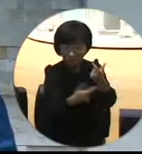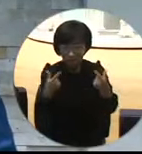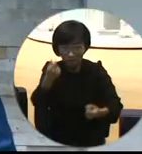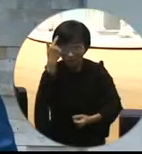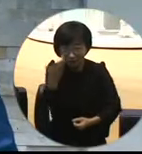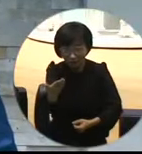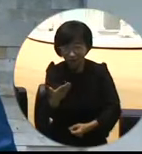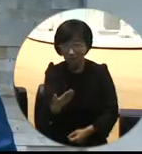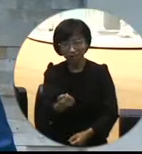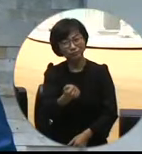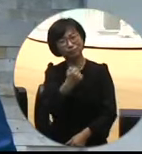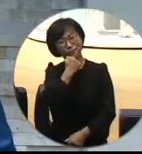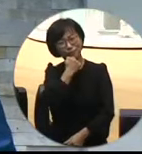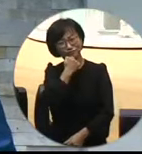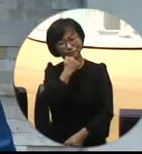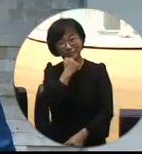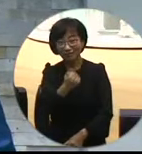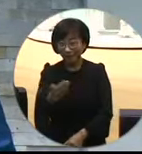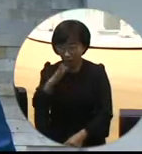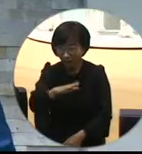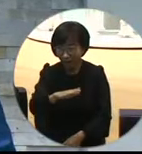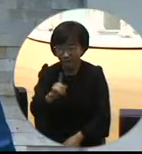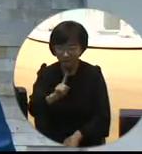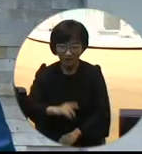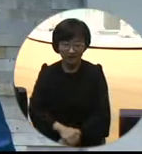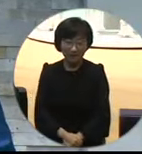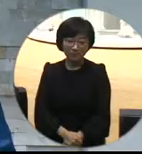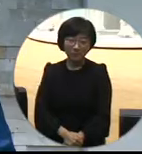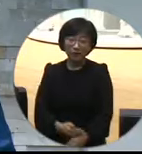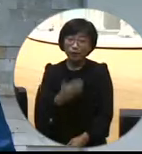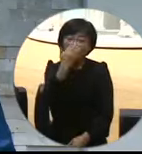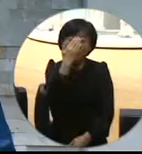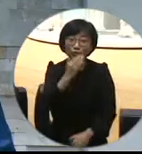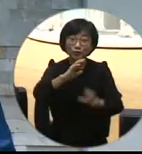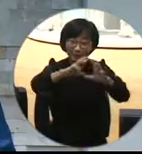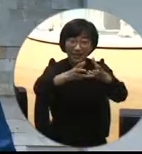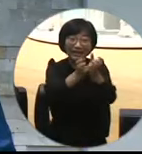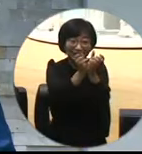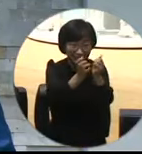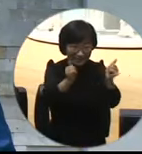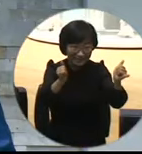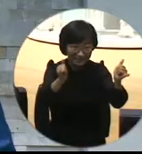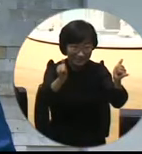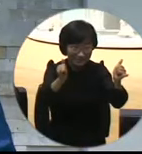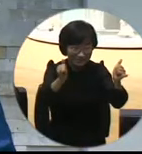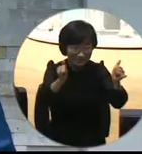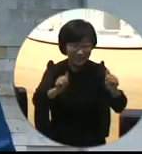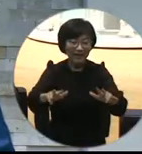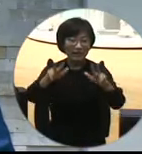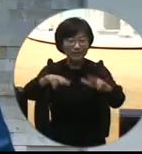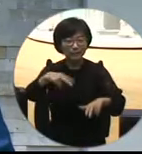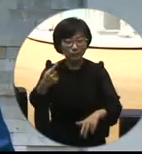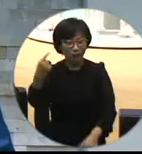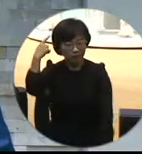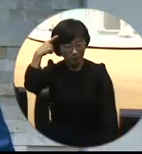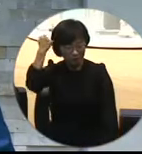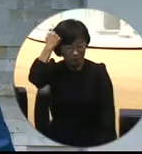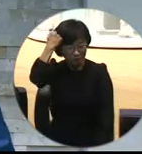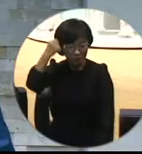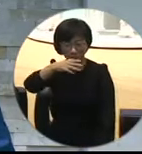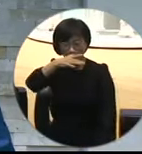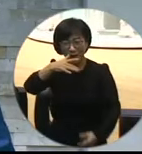그때나 지금이나 참 놀라지 마세요. 이 유대 사람들은요. 이스라엘 사람 지금도 이 꼴통들은 그렇게 하고